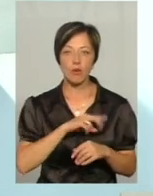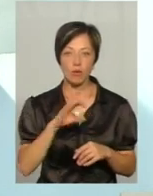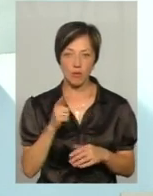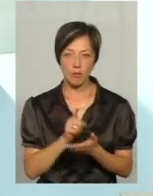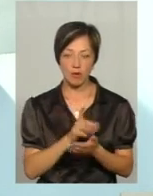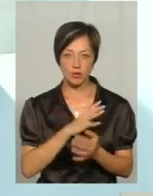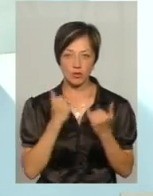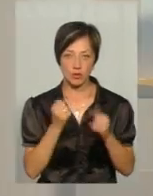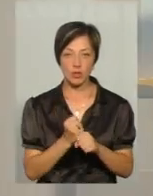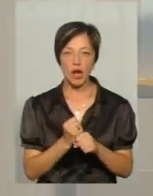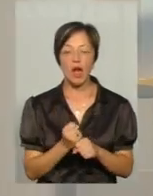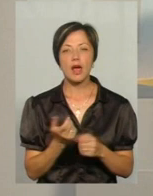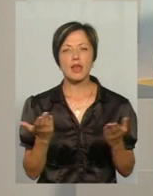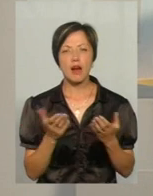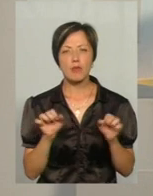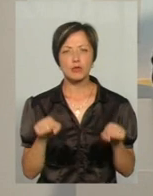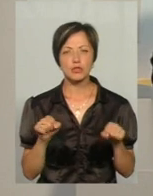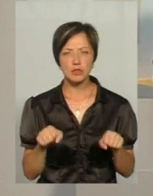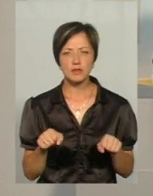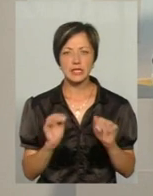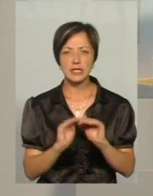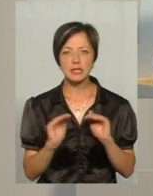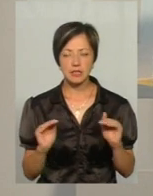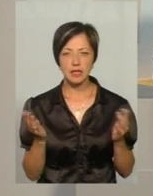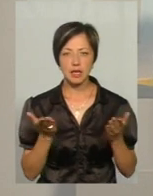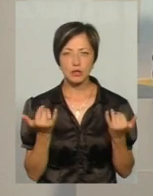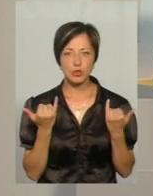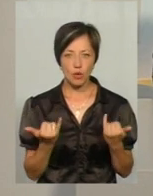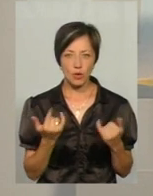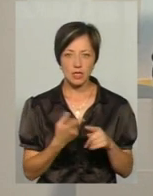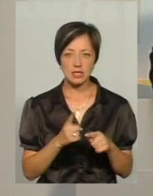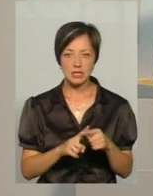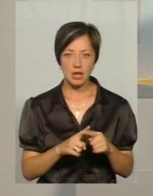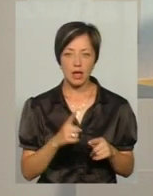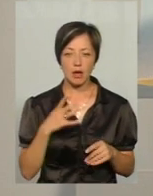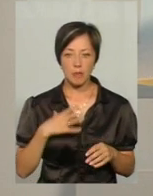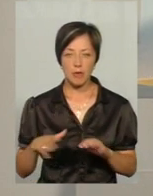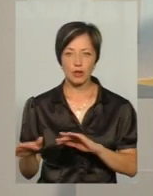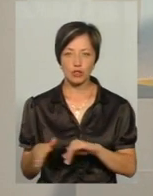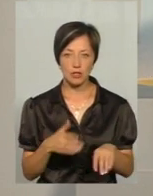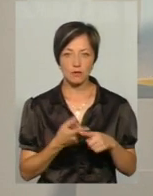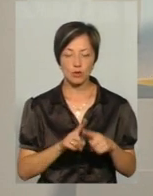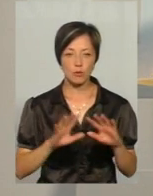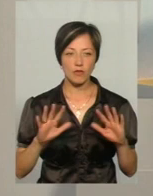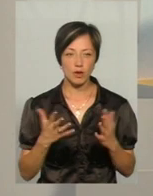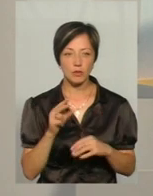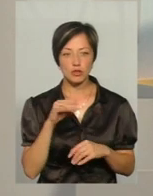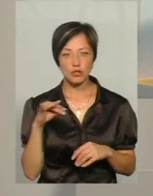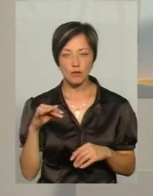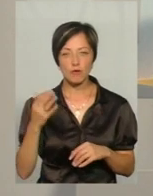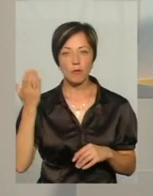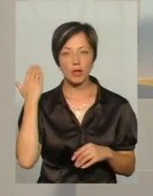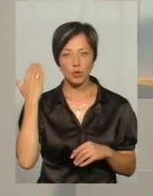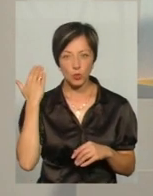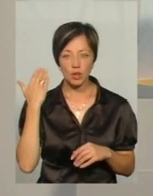все для того, що... Яка вірогідність того, що от дітки, які сьогодні це пережили, там, в цьому випадку чи в